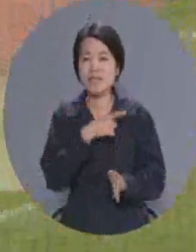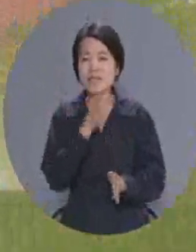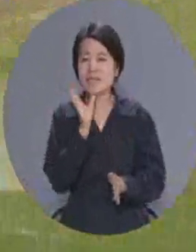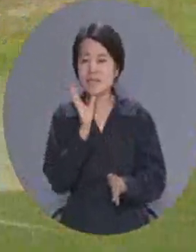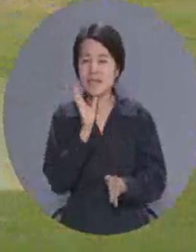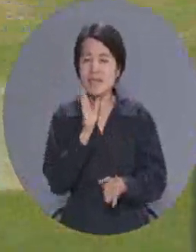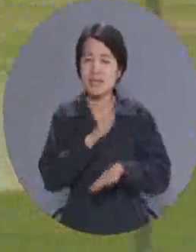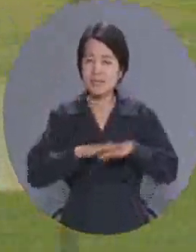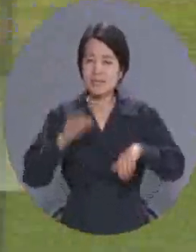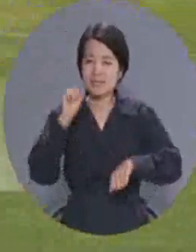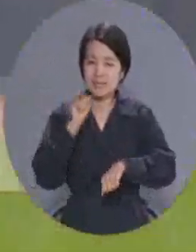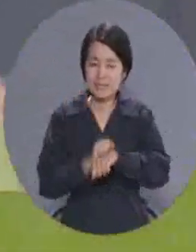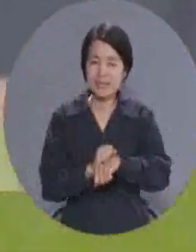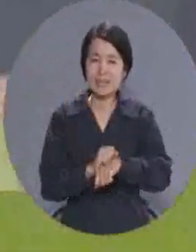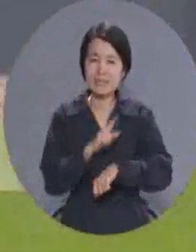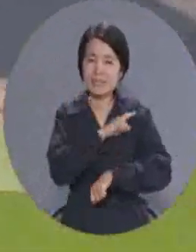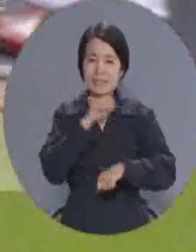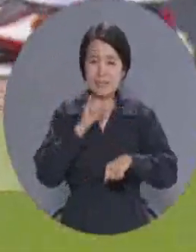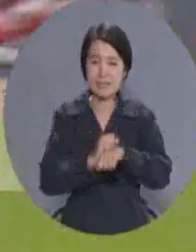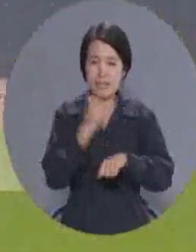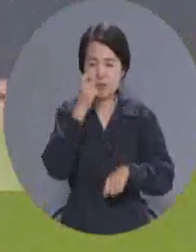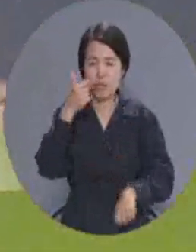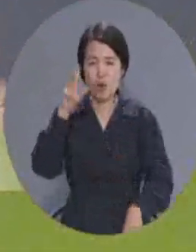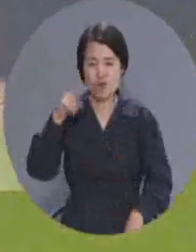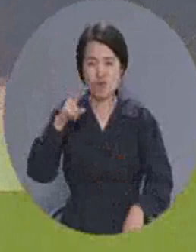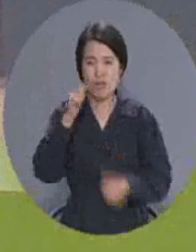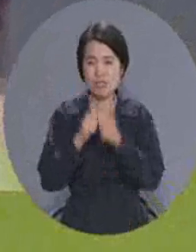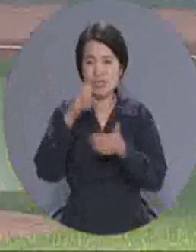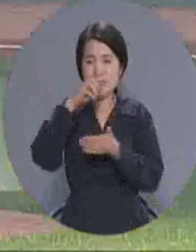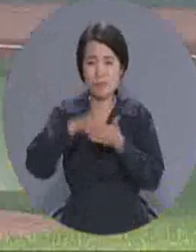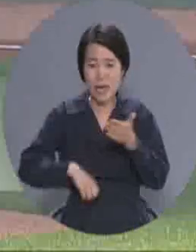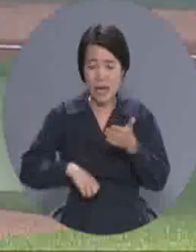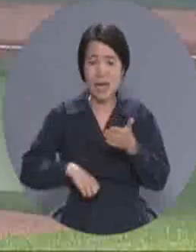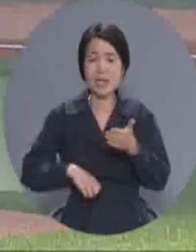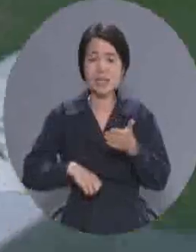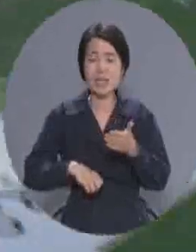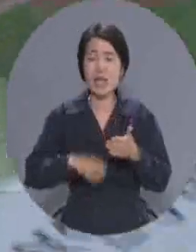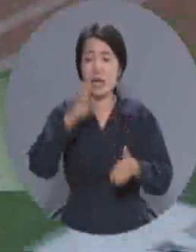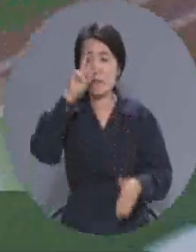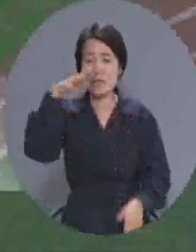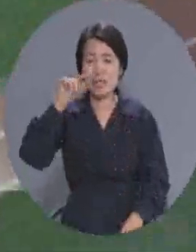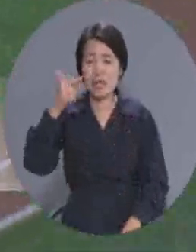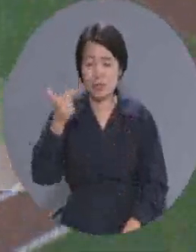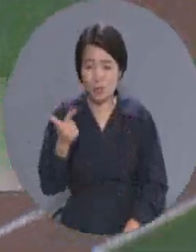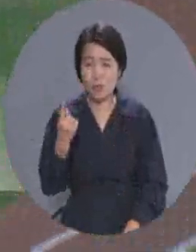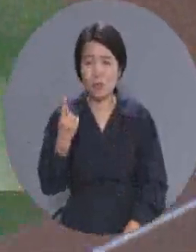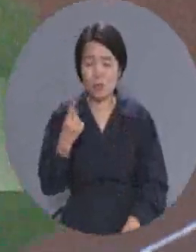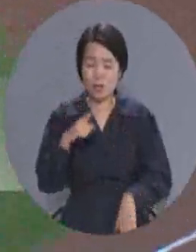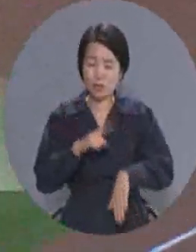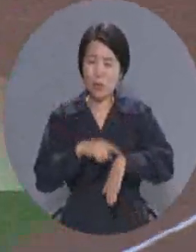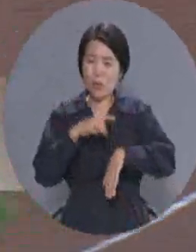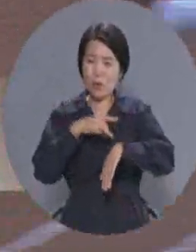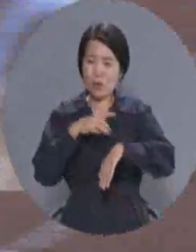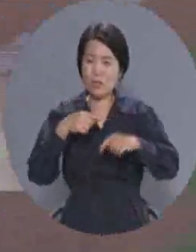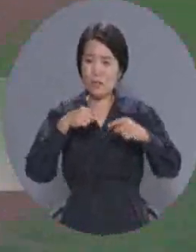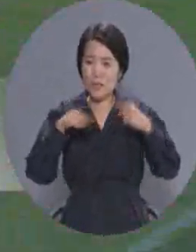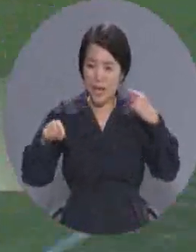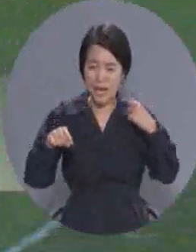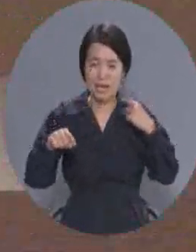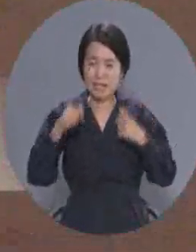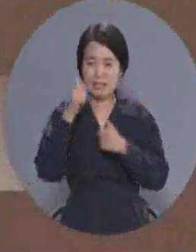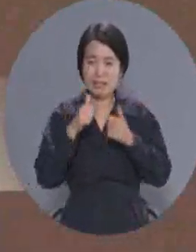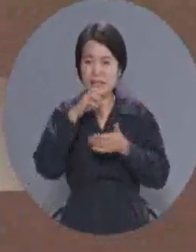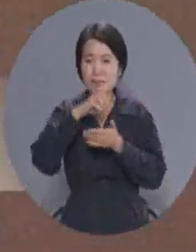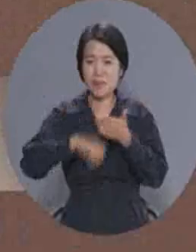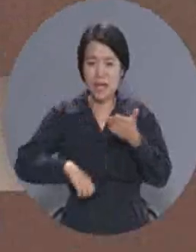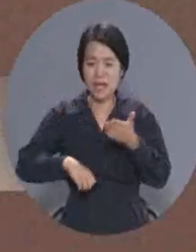해결사 최영호마저 부상으로 시즌 아웃. 그리고 팀의 리드오프 박찬호가 손목 골절로 시즌을 접으면서